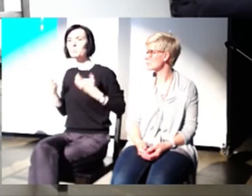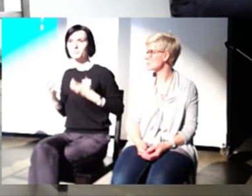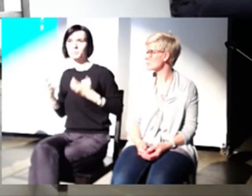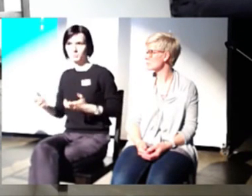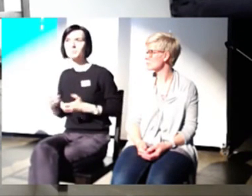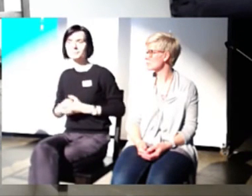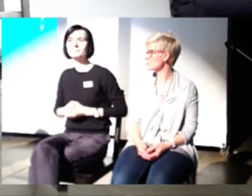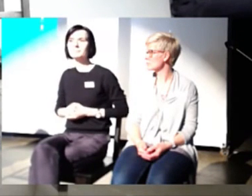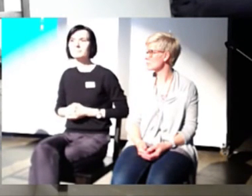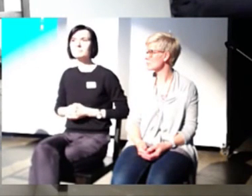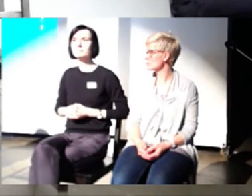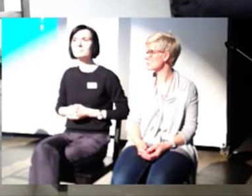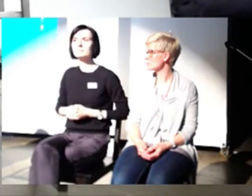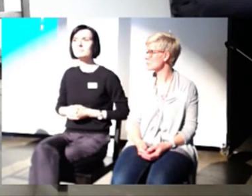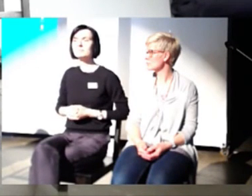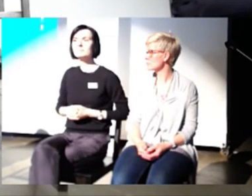kuin,